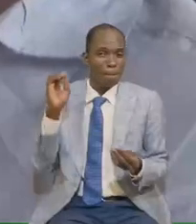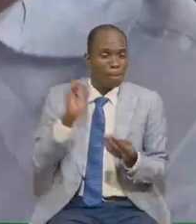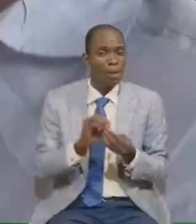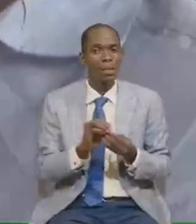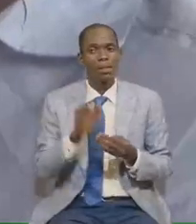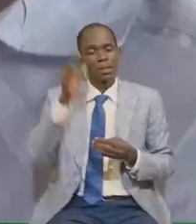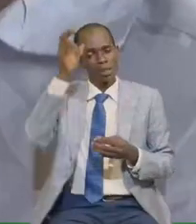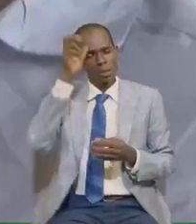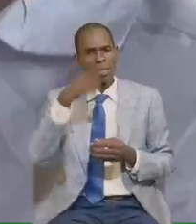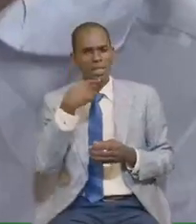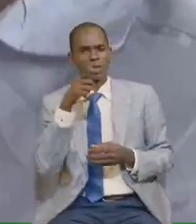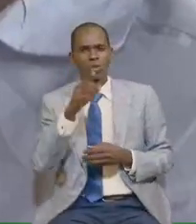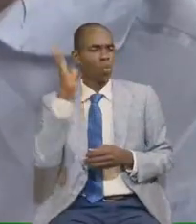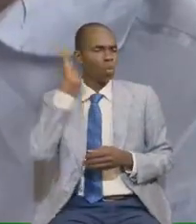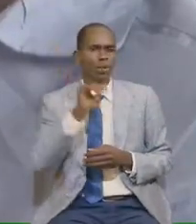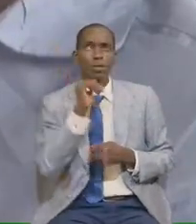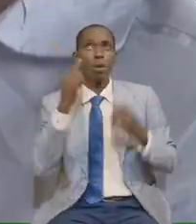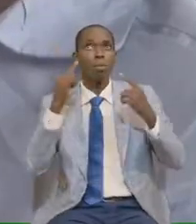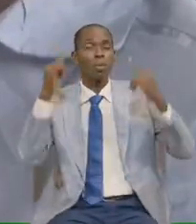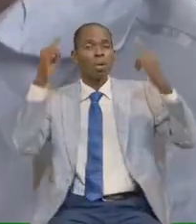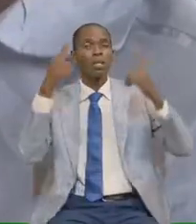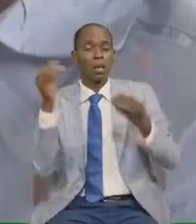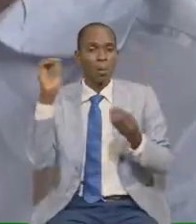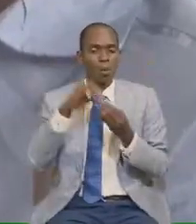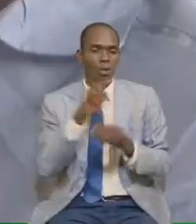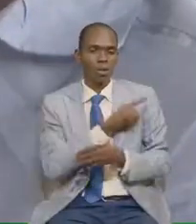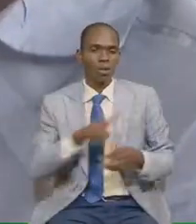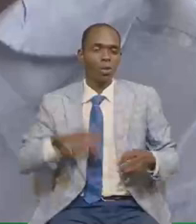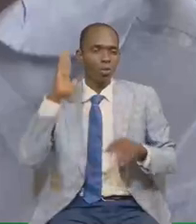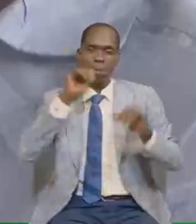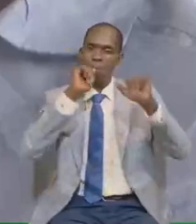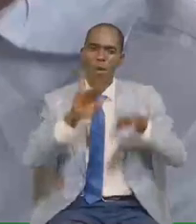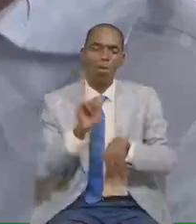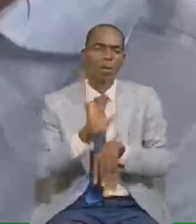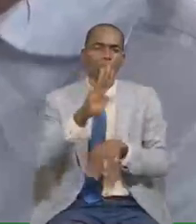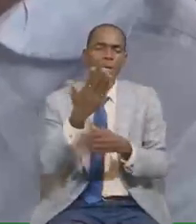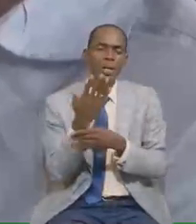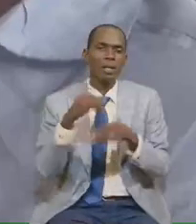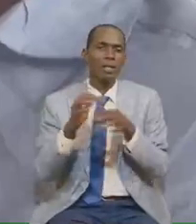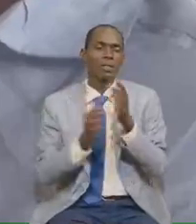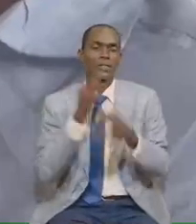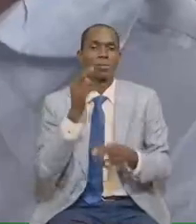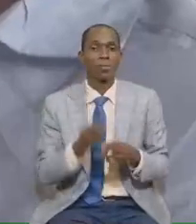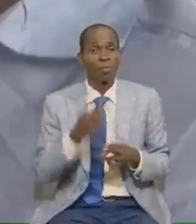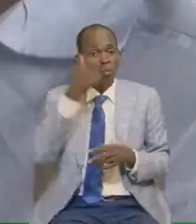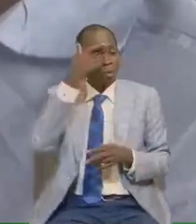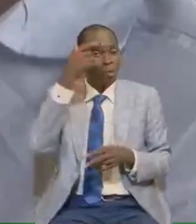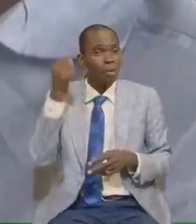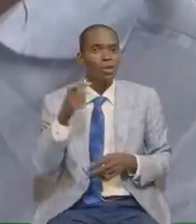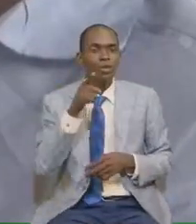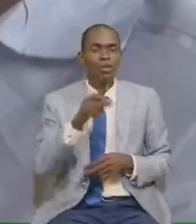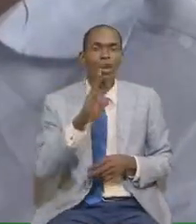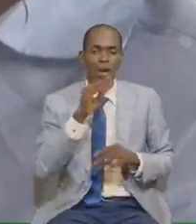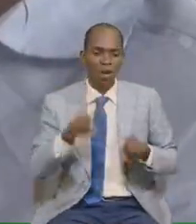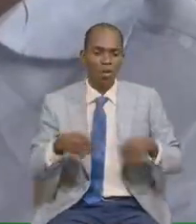vas pas prospérer, plus Dieu va bénir l'œuvre de tes mains. Parce que tu iras dans